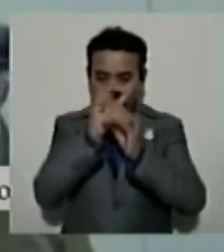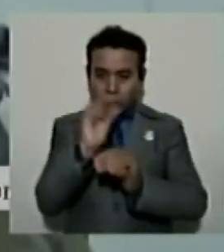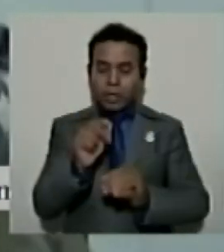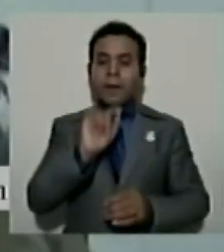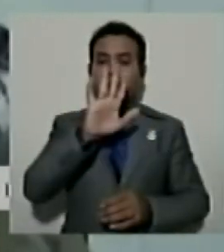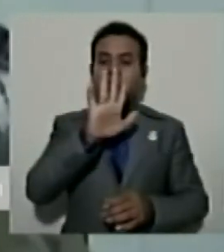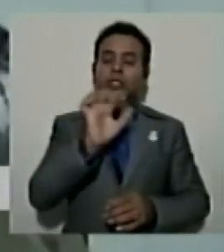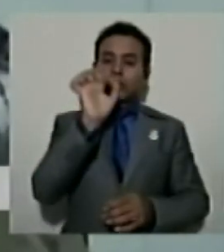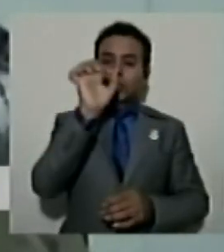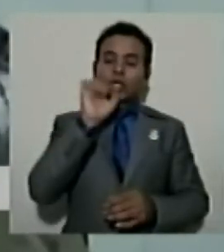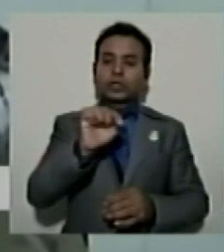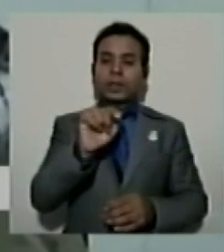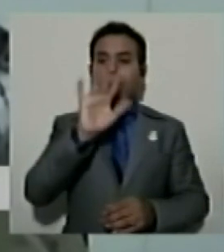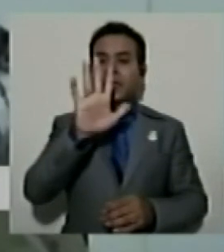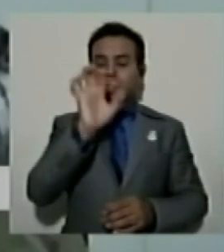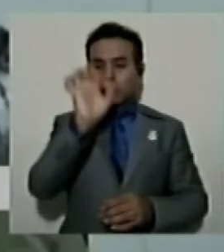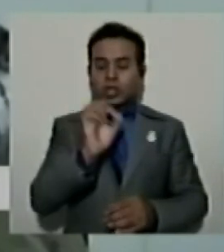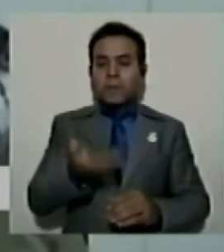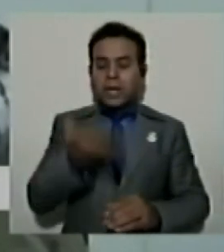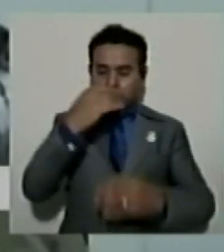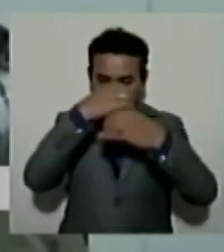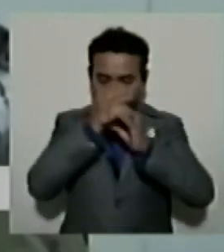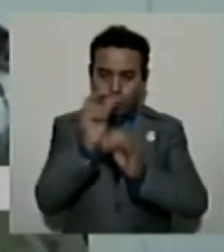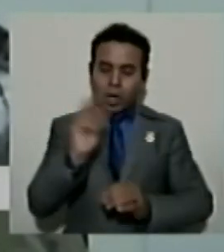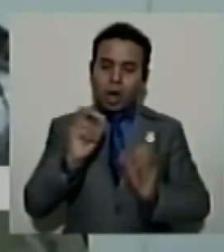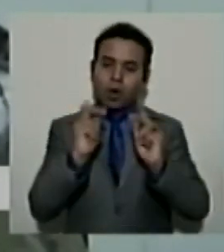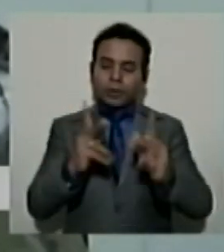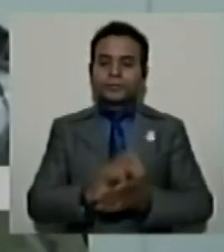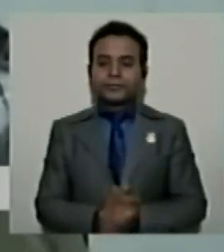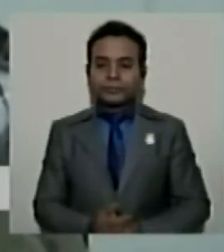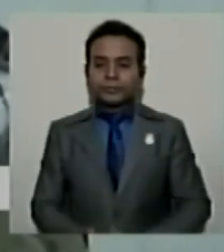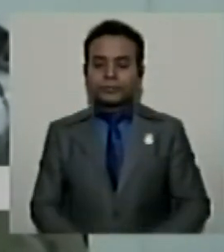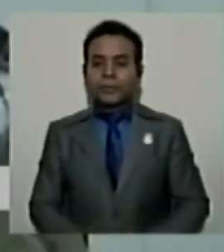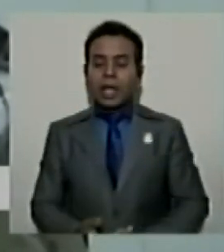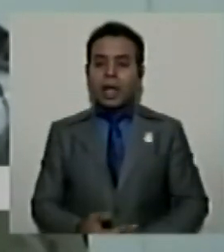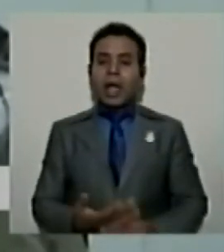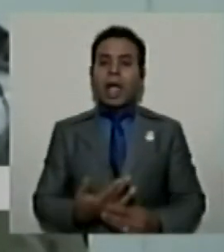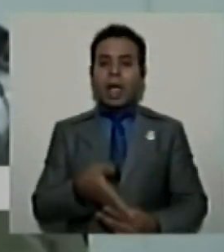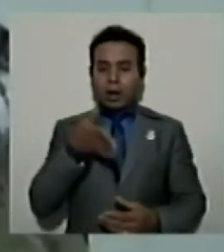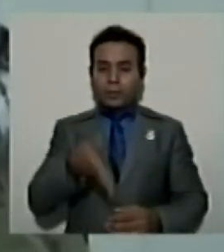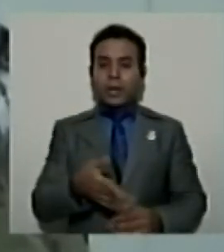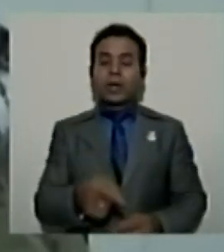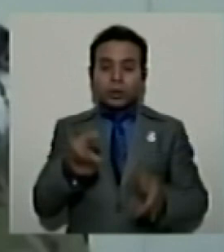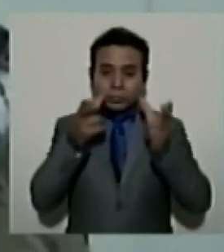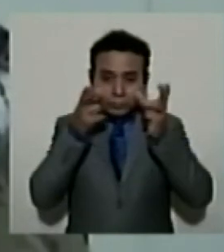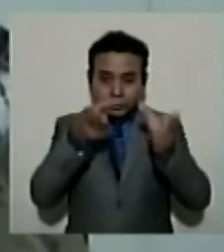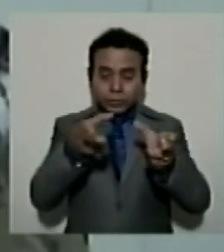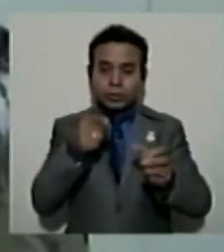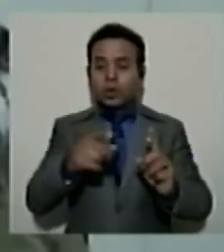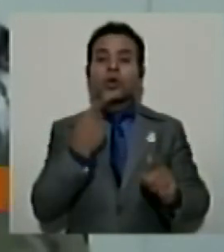আমাদের আইসোলেশনে গত 24 ঘন্টায় 57 জন আছেন এবং বর্তমানে আইসোলেশনে আছেন